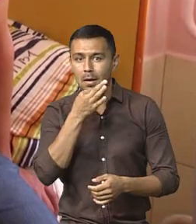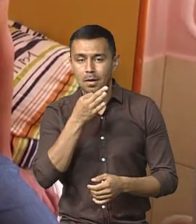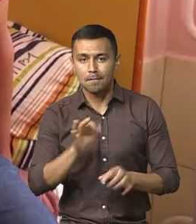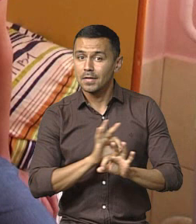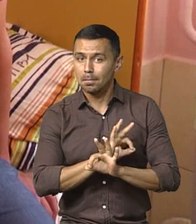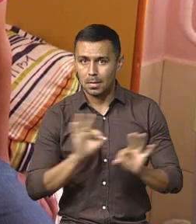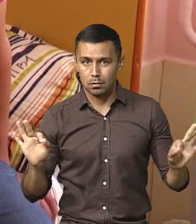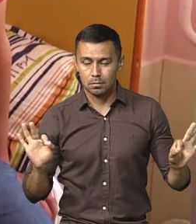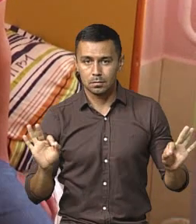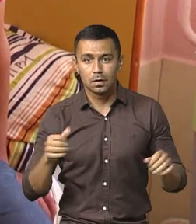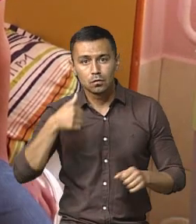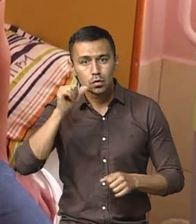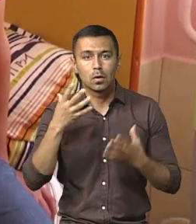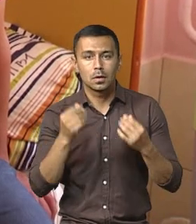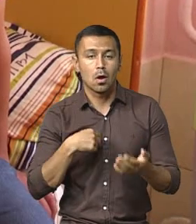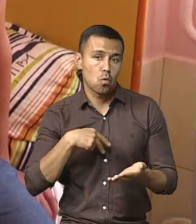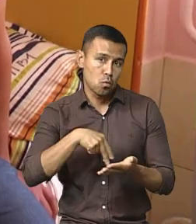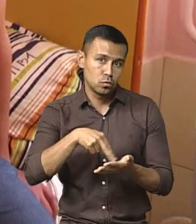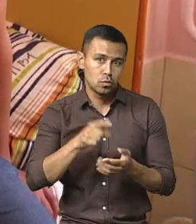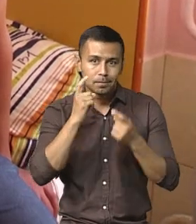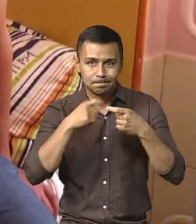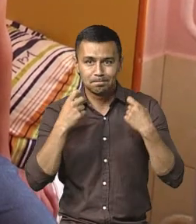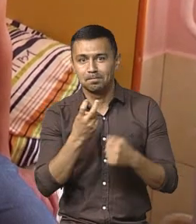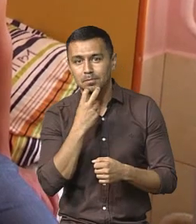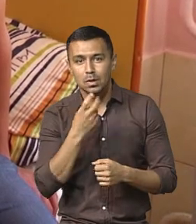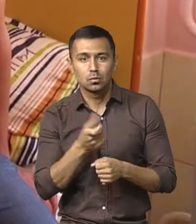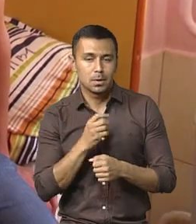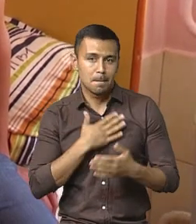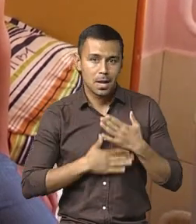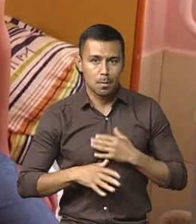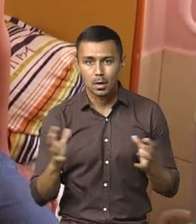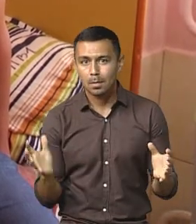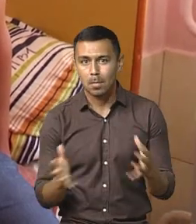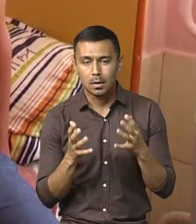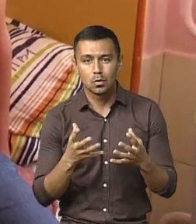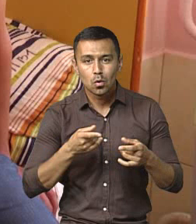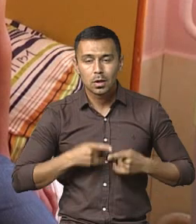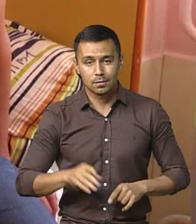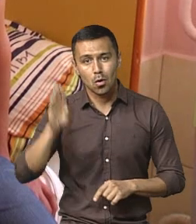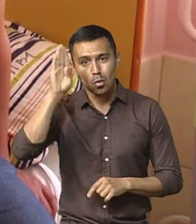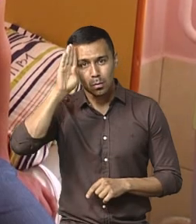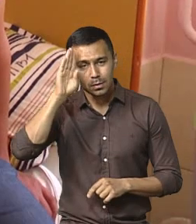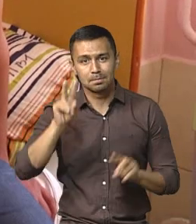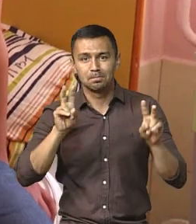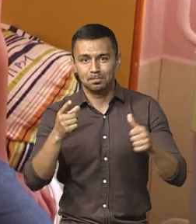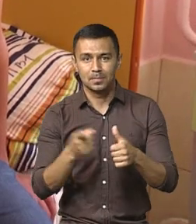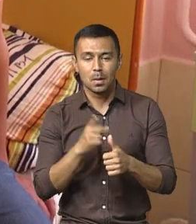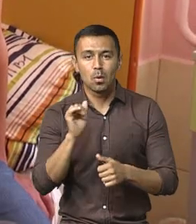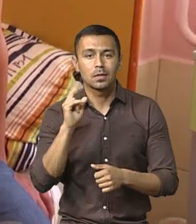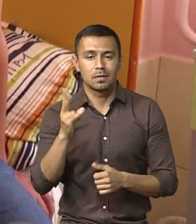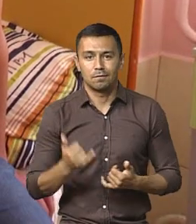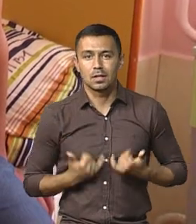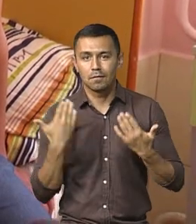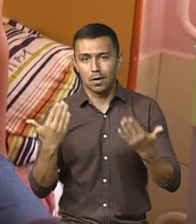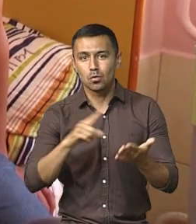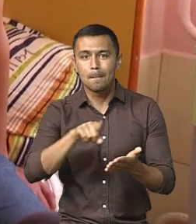Відмінно, прекрасно. Зі вчорашнього дня ходжу, усміхаюсь, тому що дуже приємно дбають. Родився у нас хлопчик. Назвали Богдан в честь